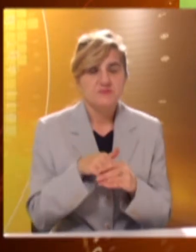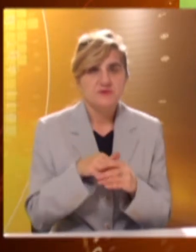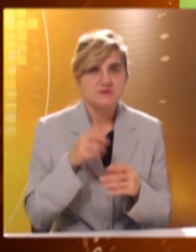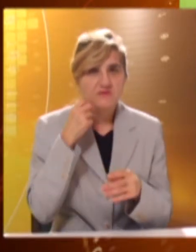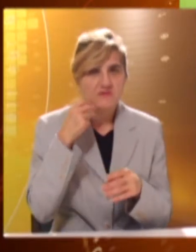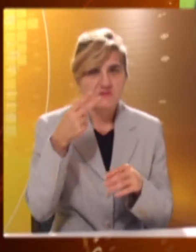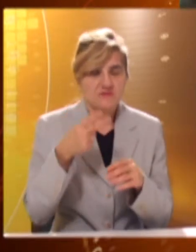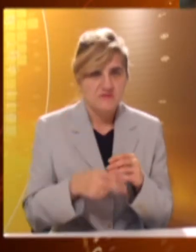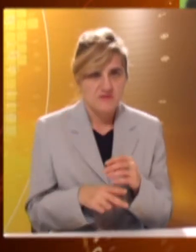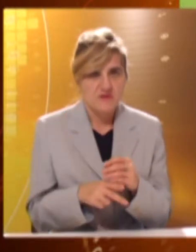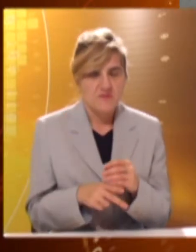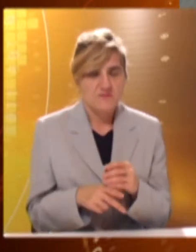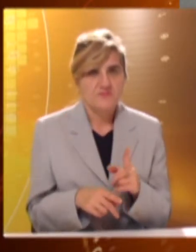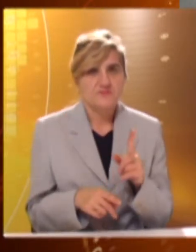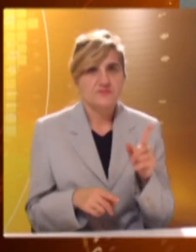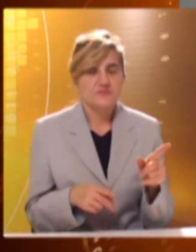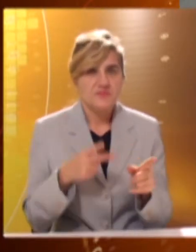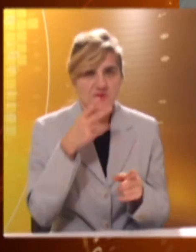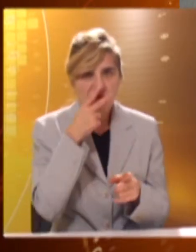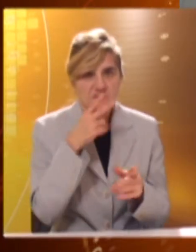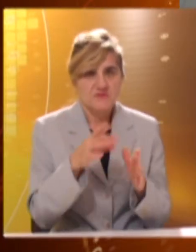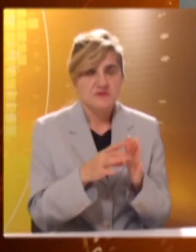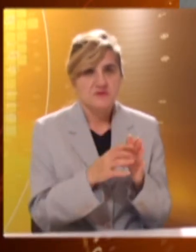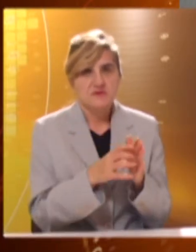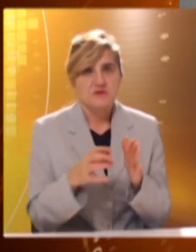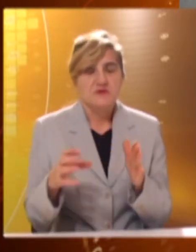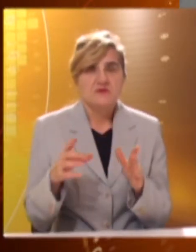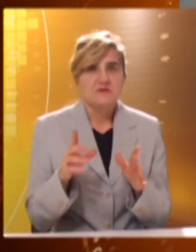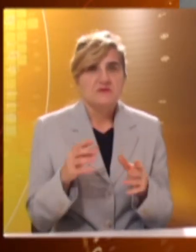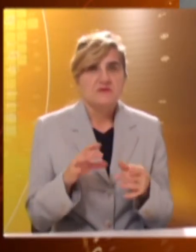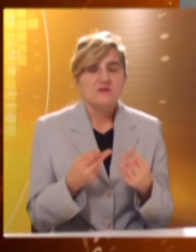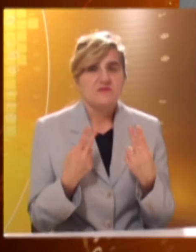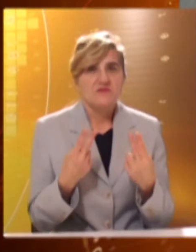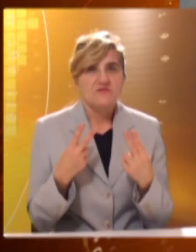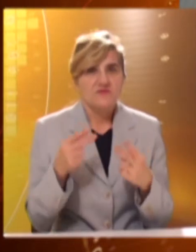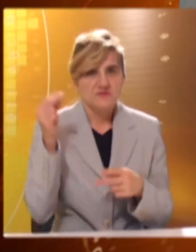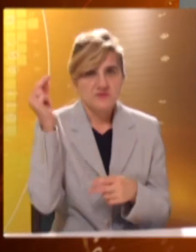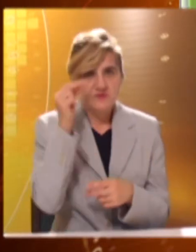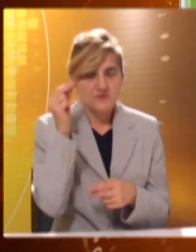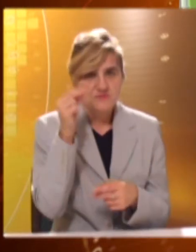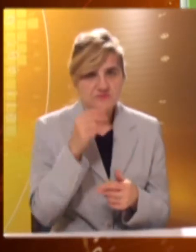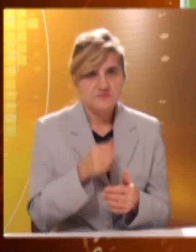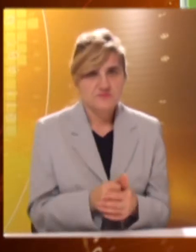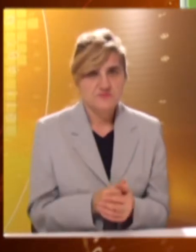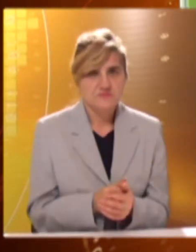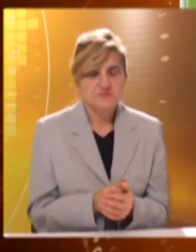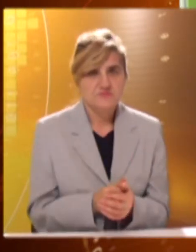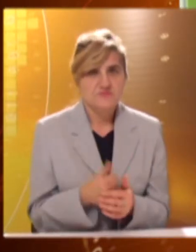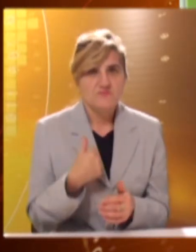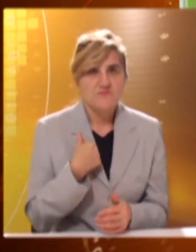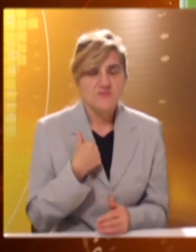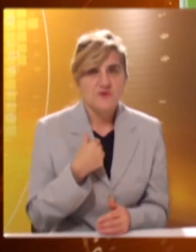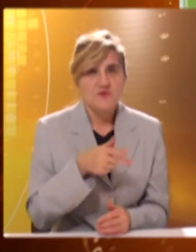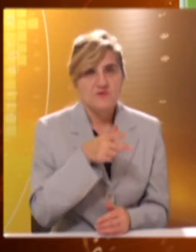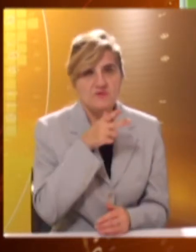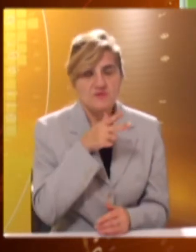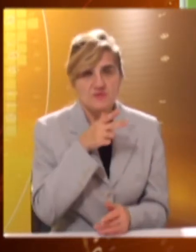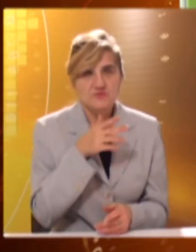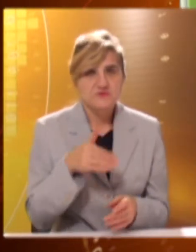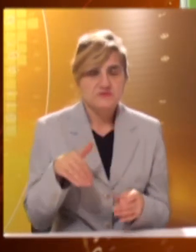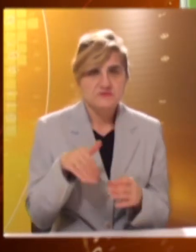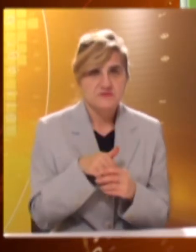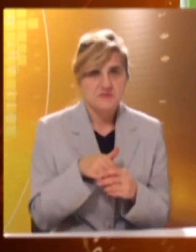malo obimnija literatura nije uticala na njegov stav kojim konstantno ističe važnost visokoškolskog obrazovanja. Zato što je velika mogućnost da